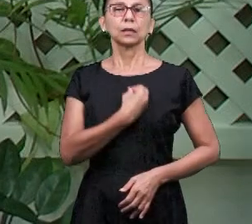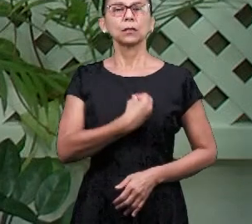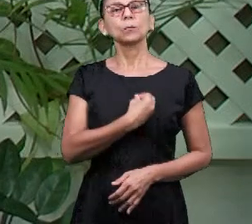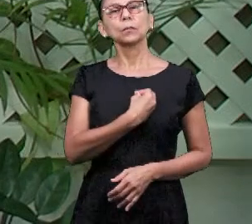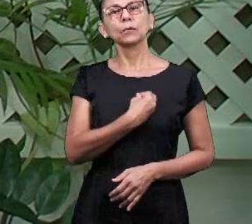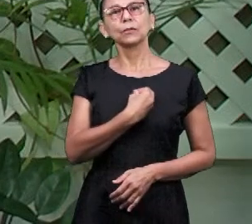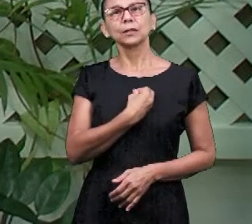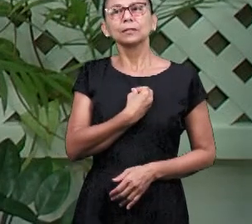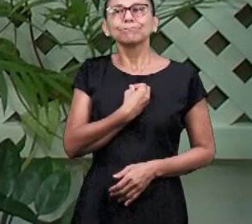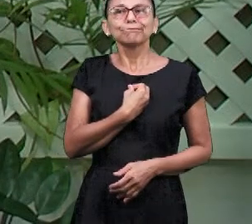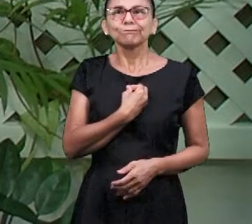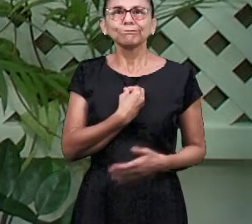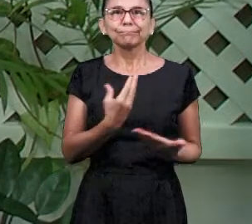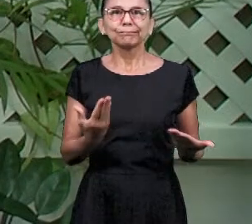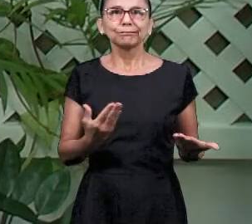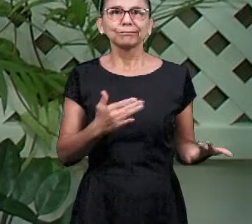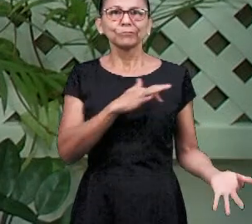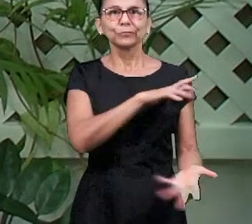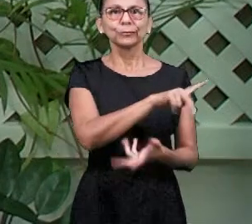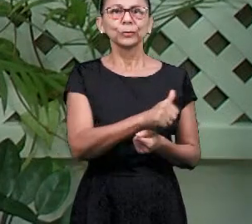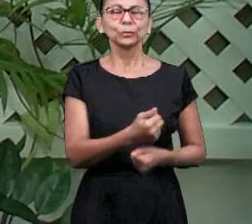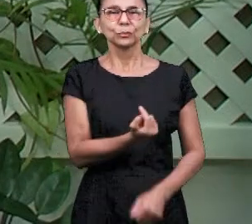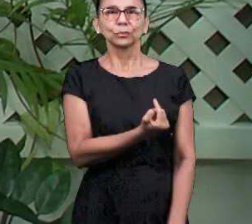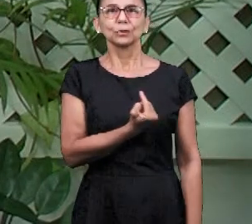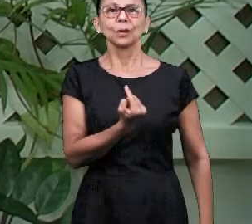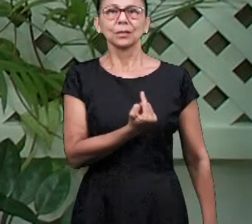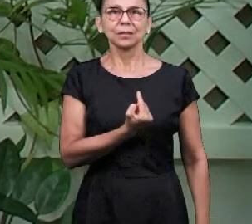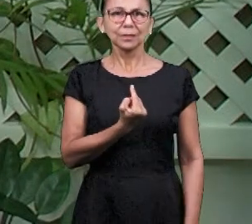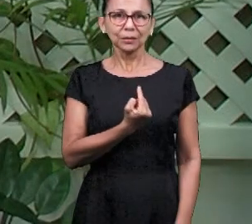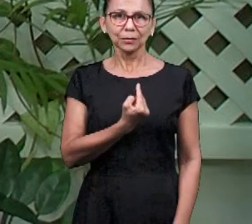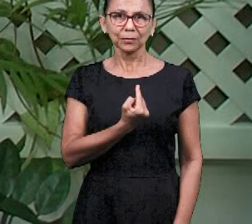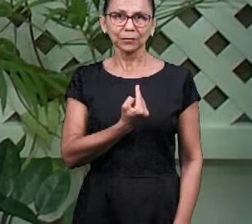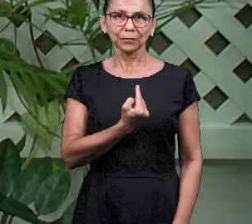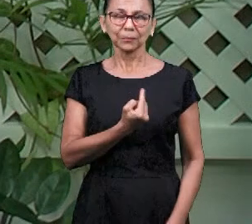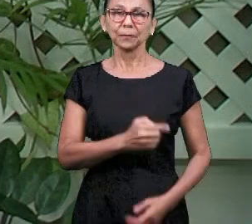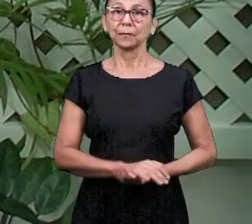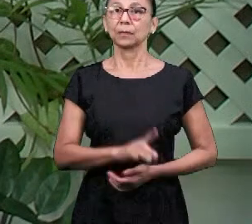avait n'était pas à elle. Donc c'était une situation